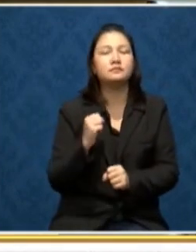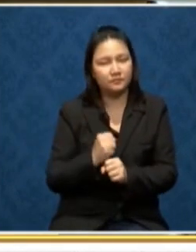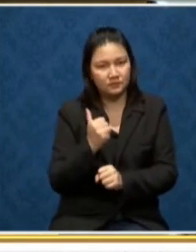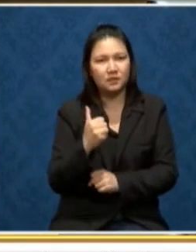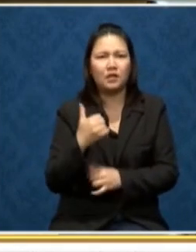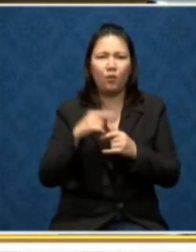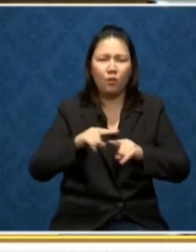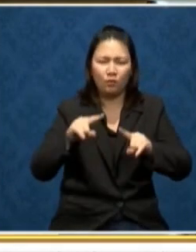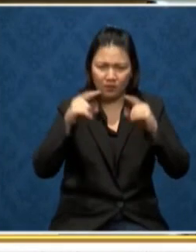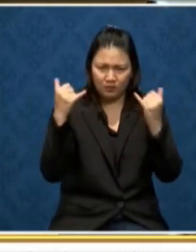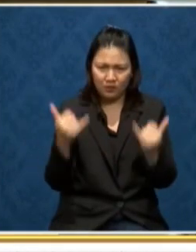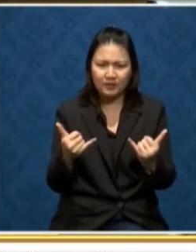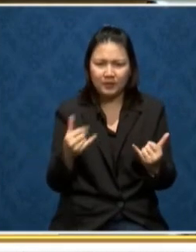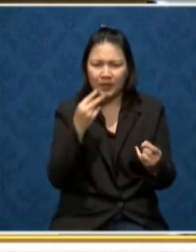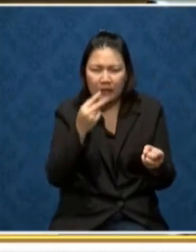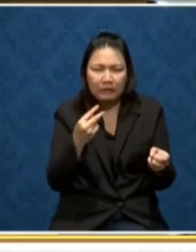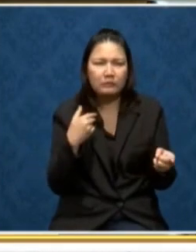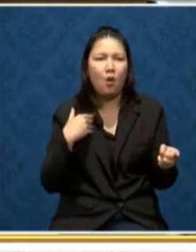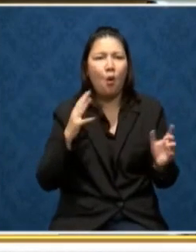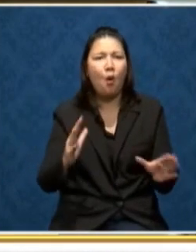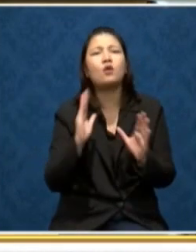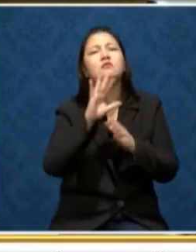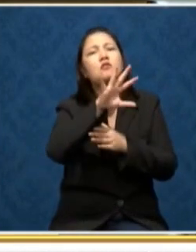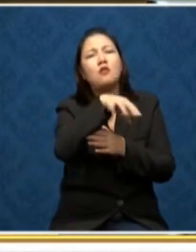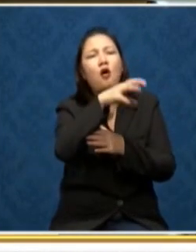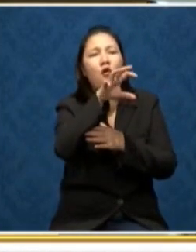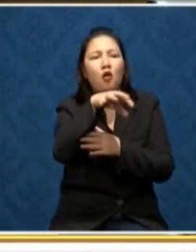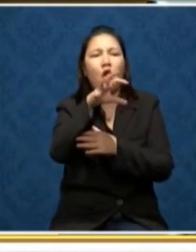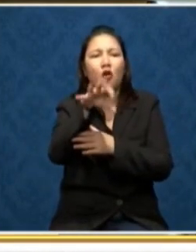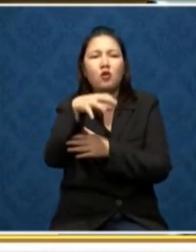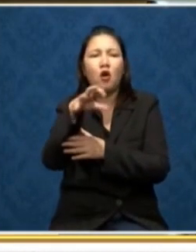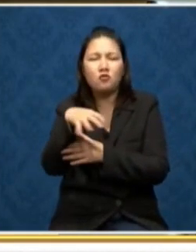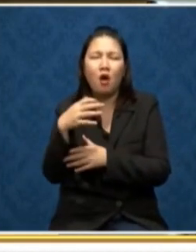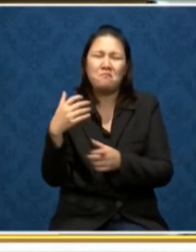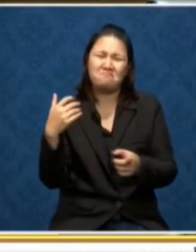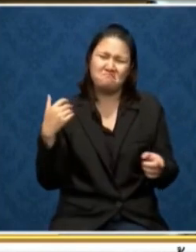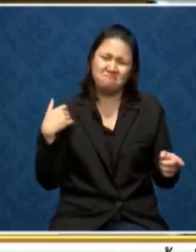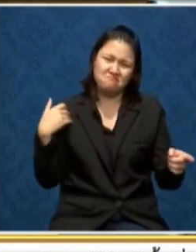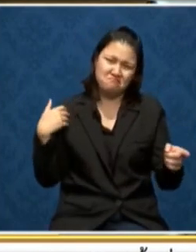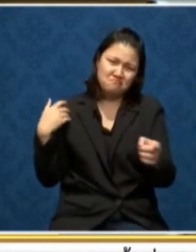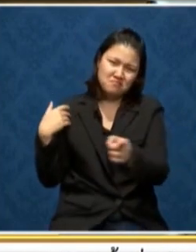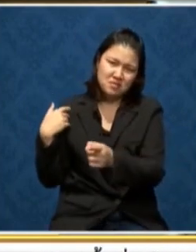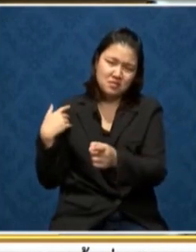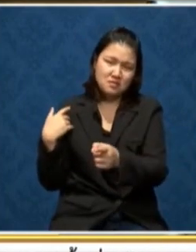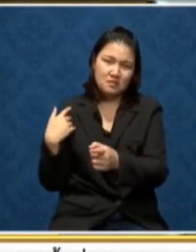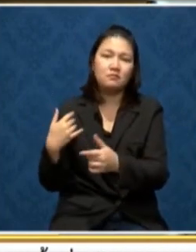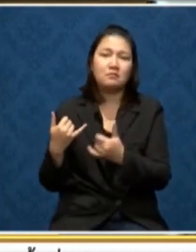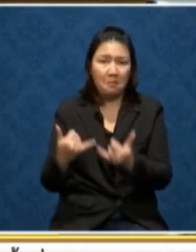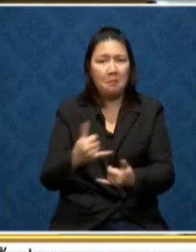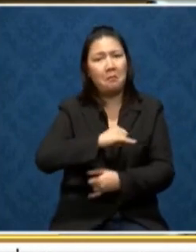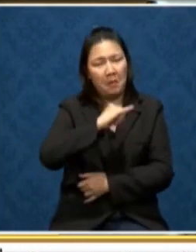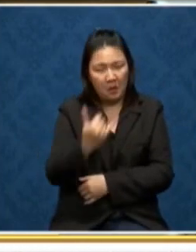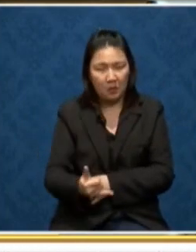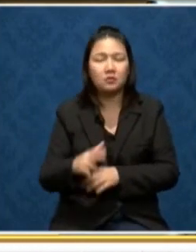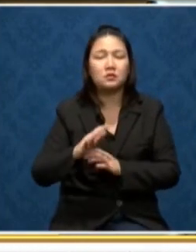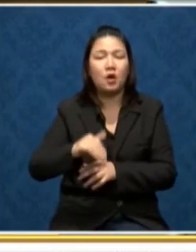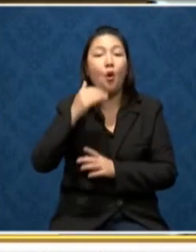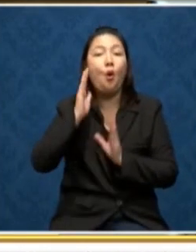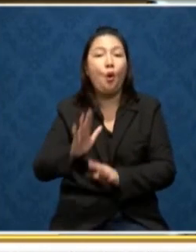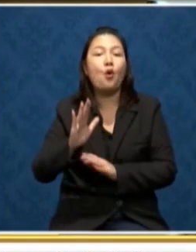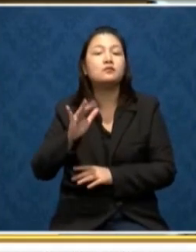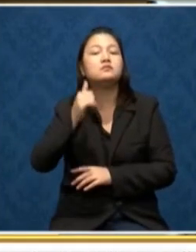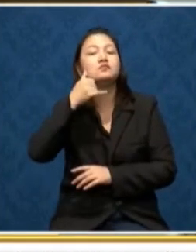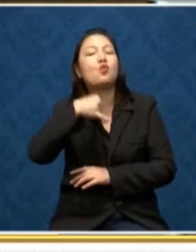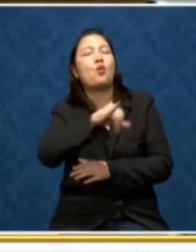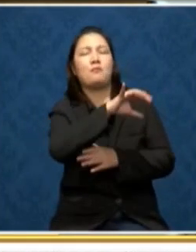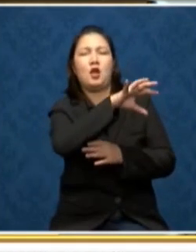ถูกหลอกทกวันน่ะเวลานี้ขณะที่ผมกำลงอภิบรายอยู่นี้แก้งคอร์เซนเตอร์ก็ยังทำงานอยู่เช่นกครัธร